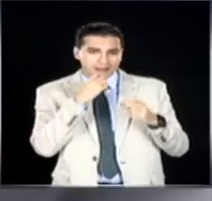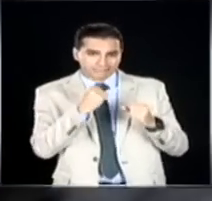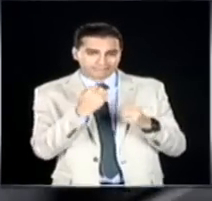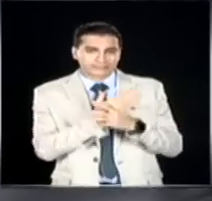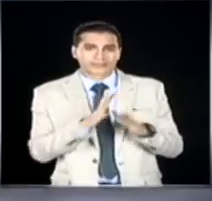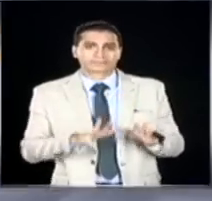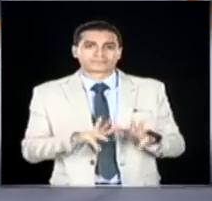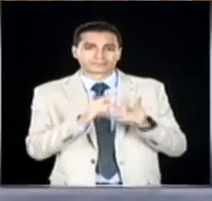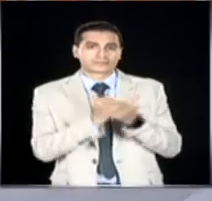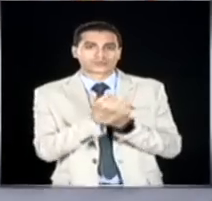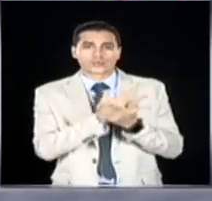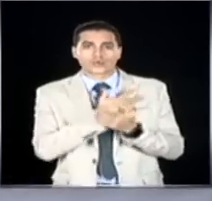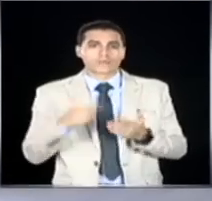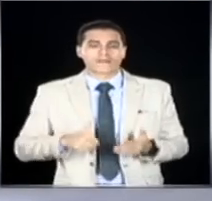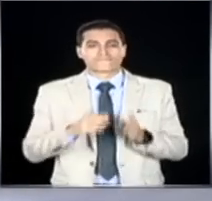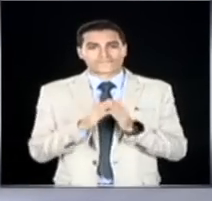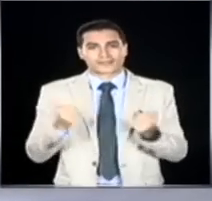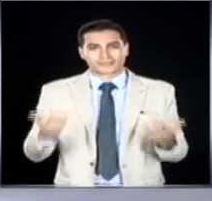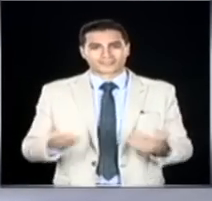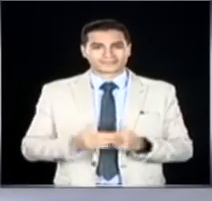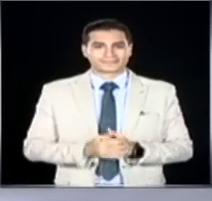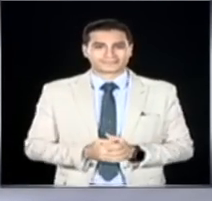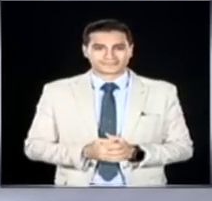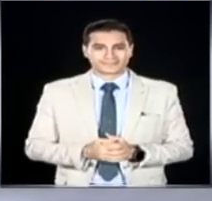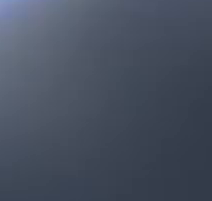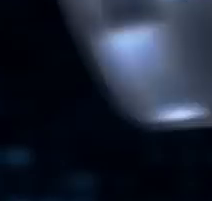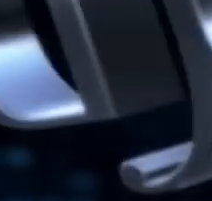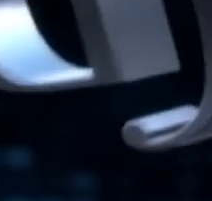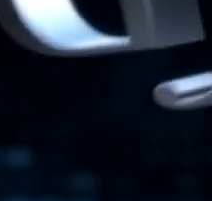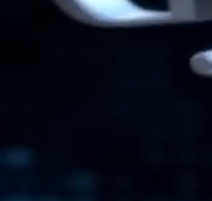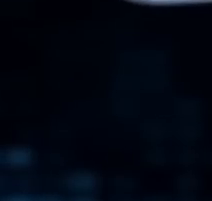البنك الاهلي لتطوير المدارس الحكوميه في مصر